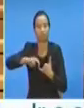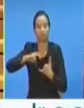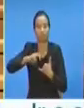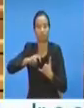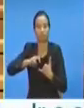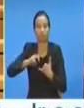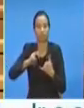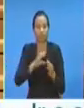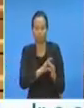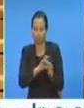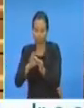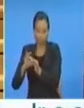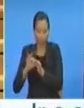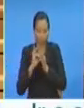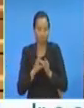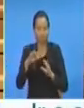ามายุ่งหมดเลยครับ